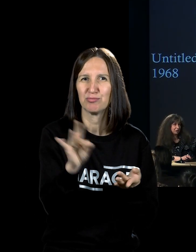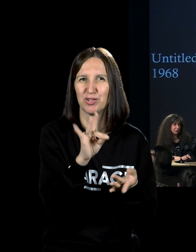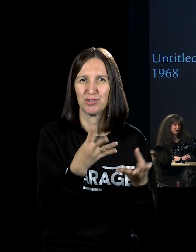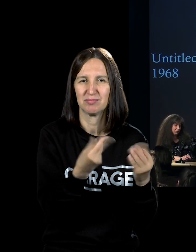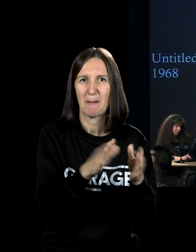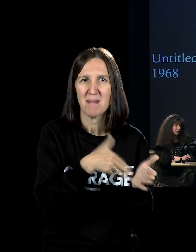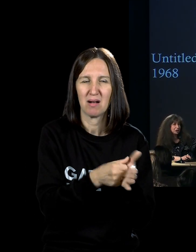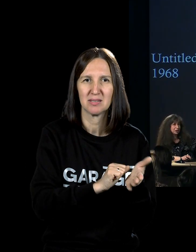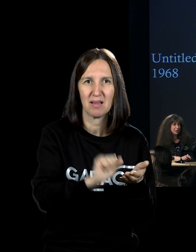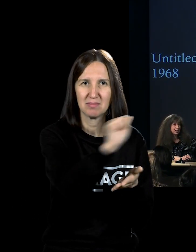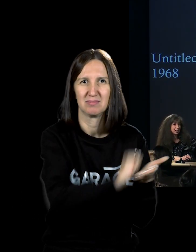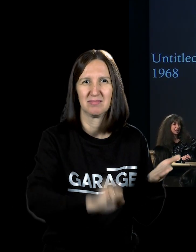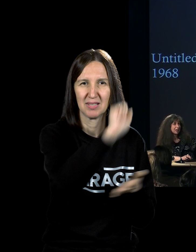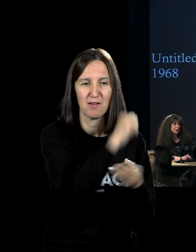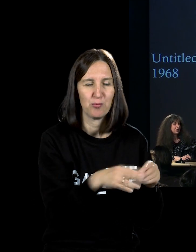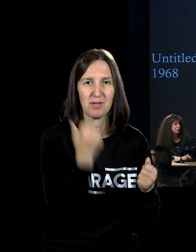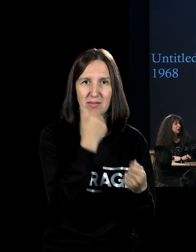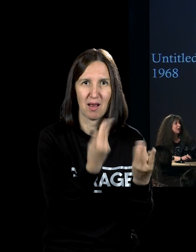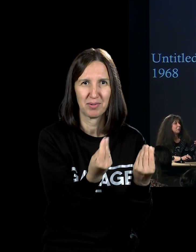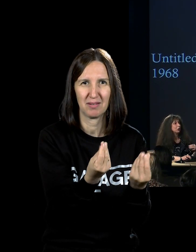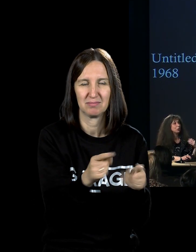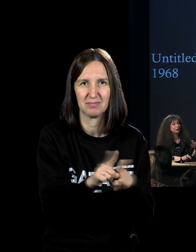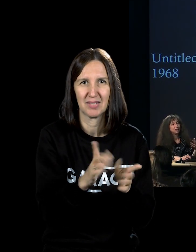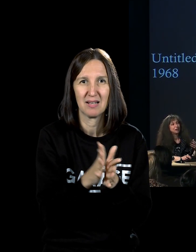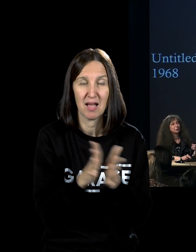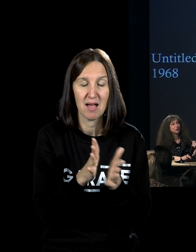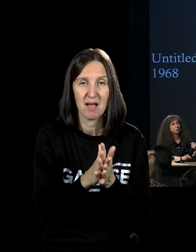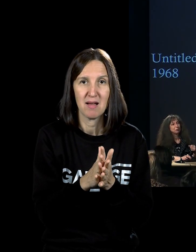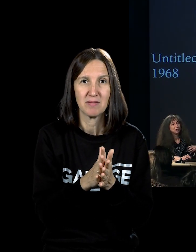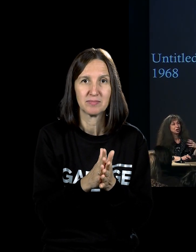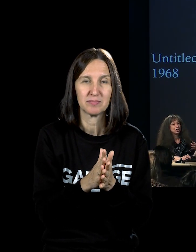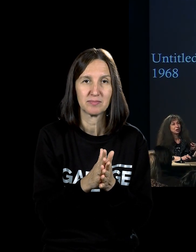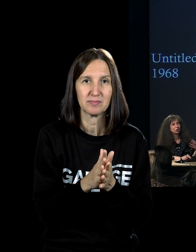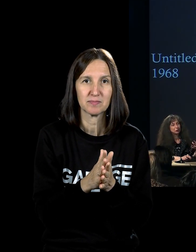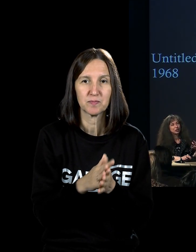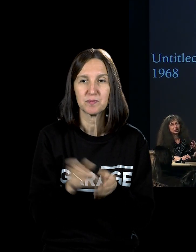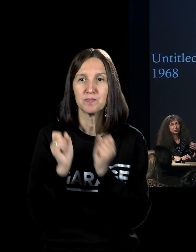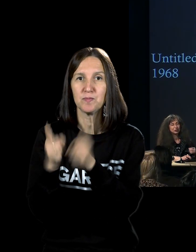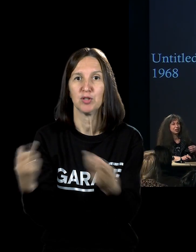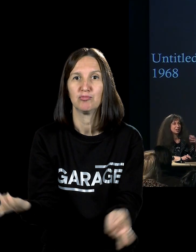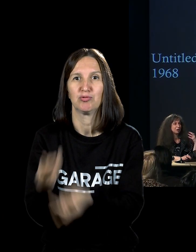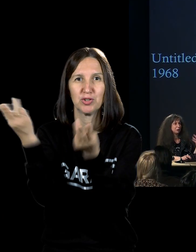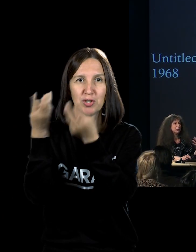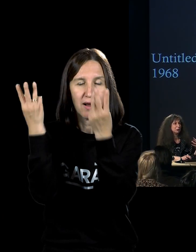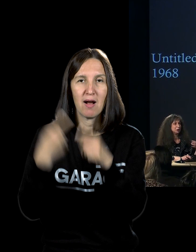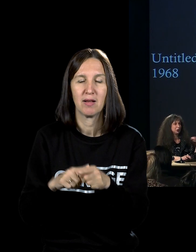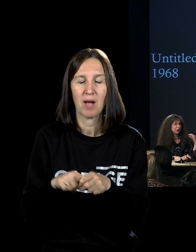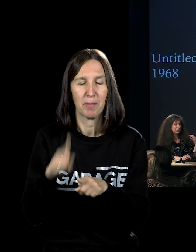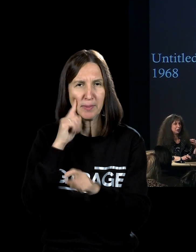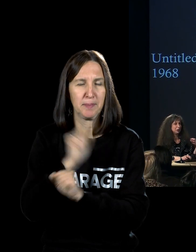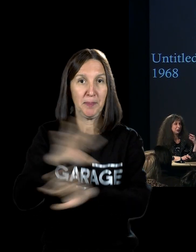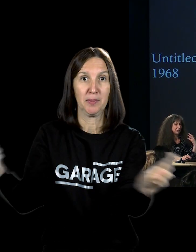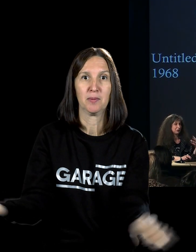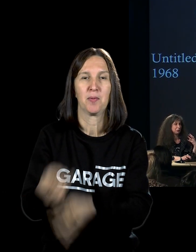протирали машины, механизмы, а потом этими тряпками их сжигали, чтобы греться. Вот этот ярко